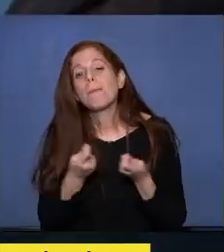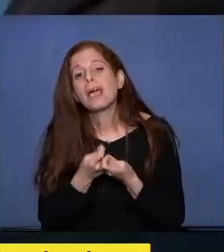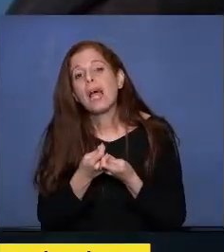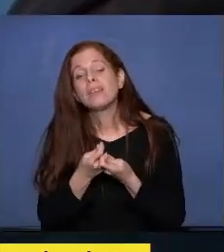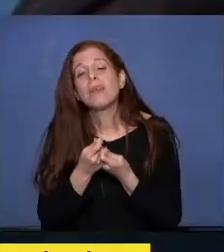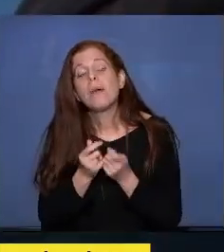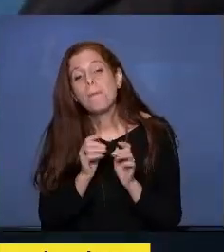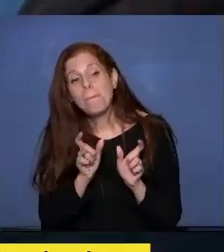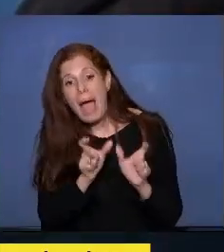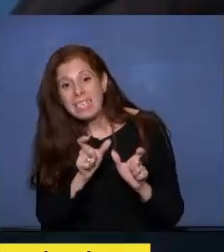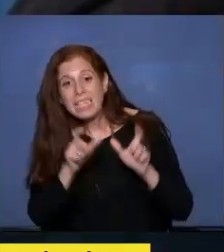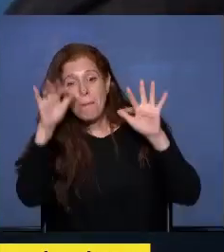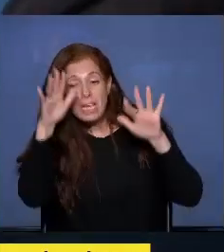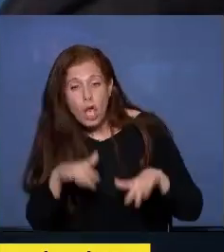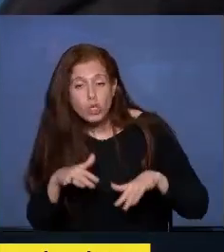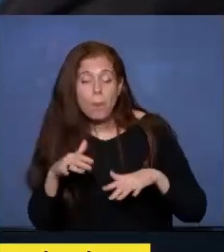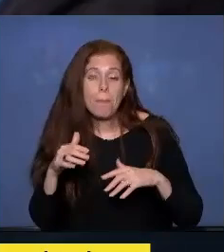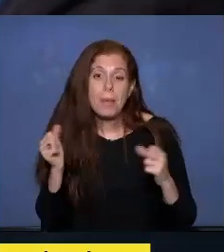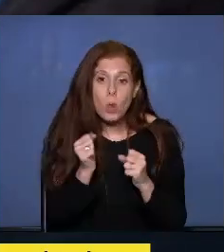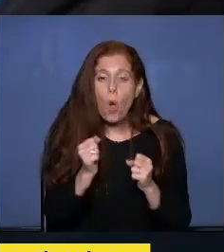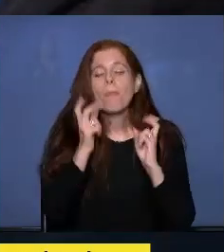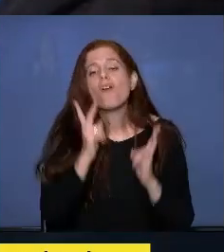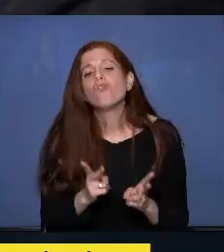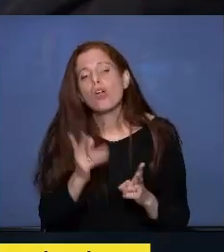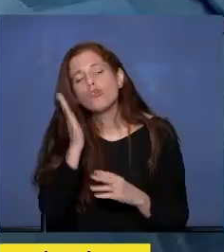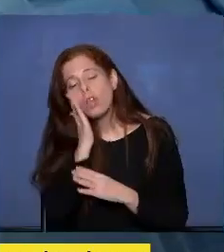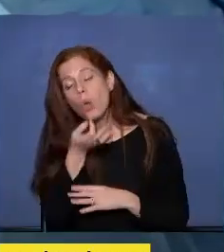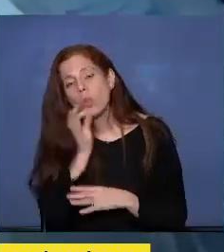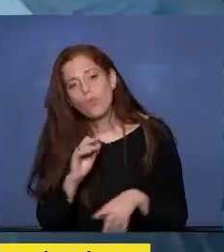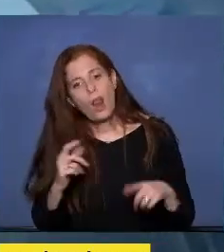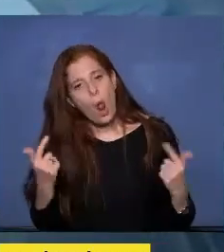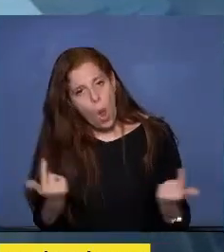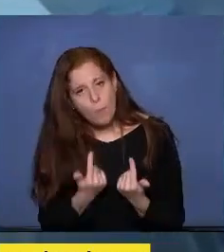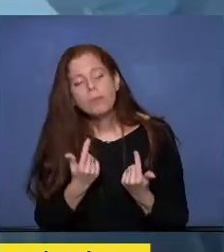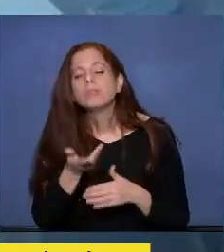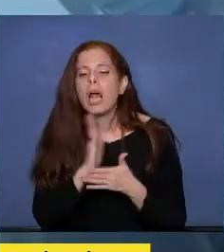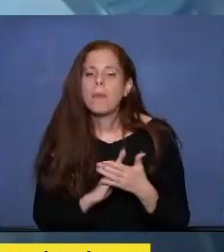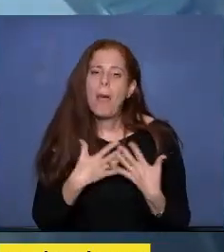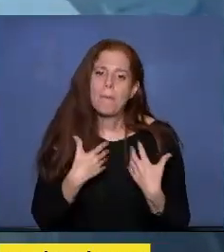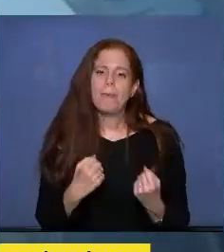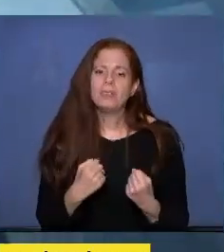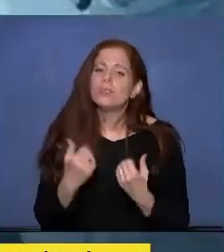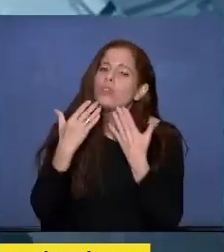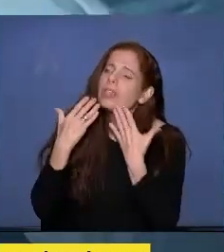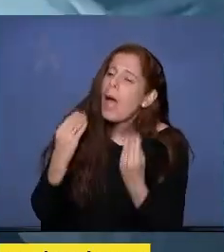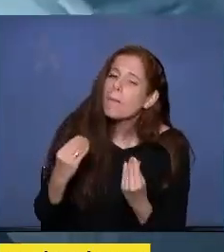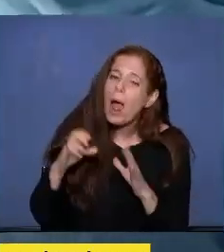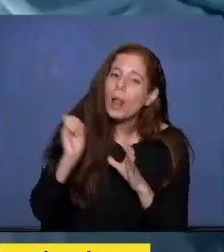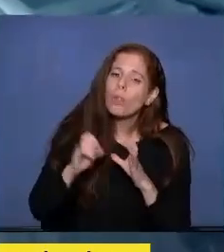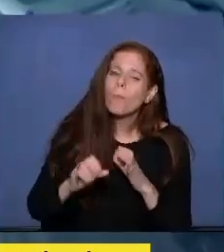מקור, מאפשר שינה טובה והתאוששות טובה יותר ללוחמים, וחלק מהמאמץ. תודה רבה לתורמים,